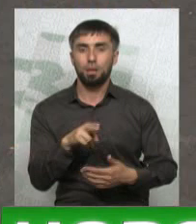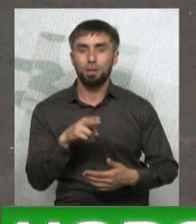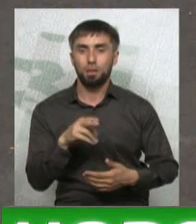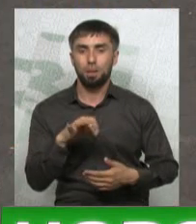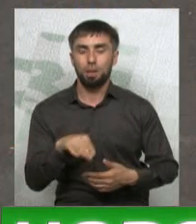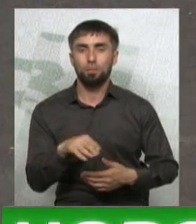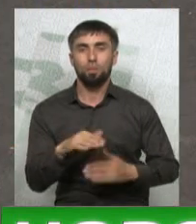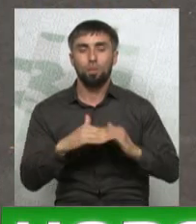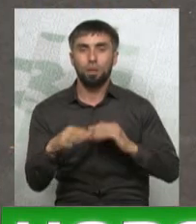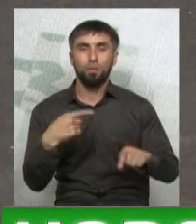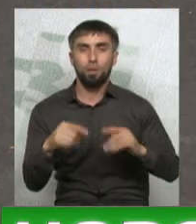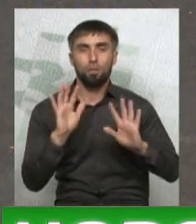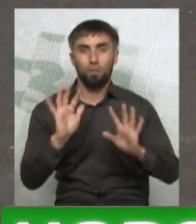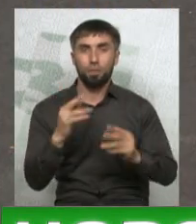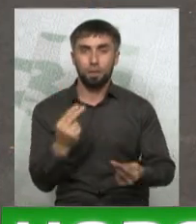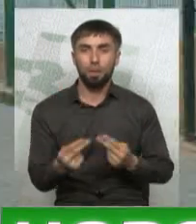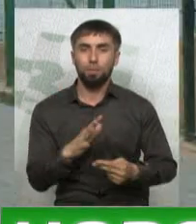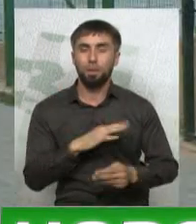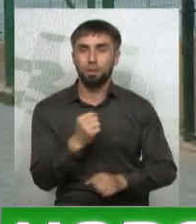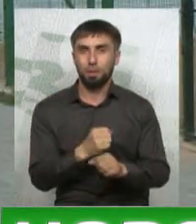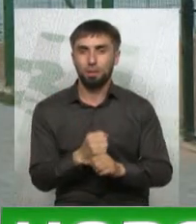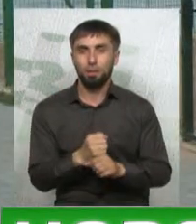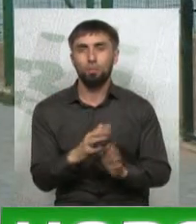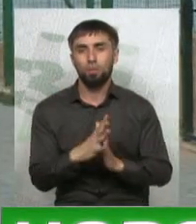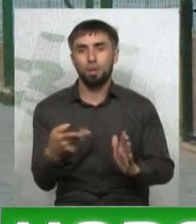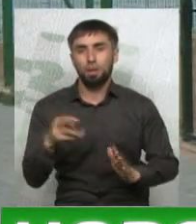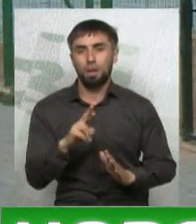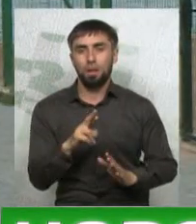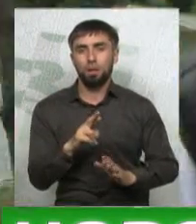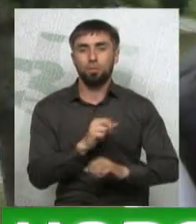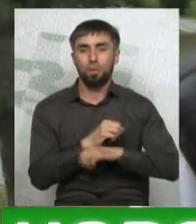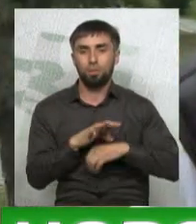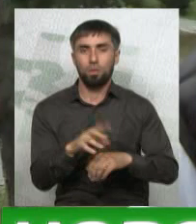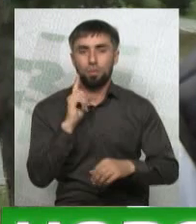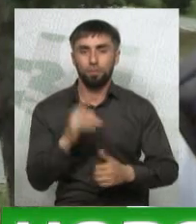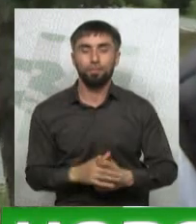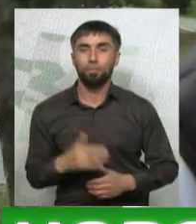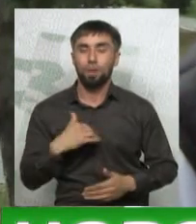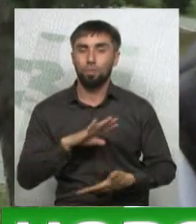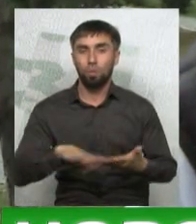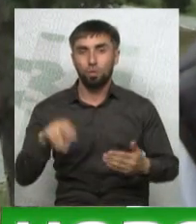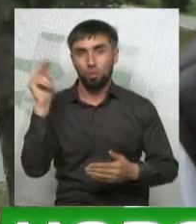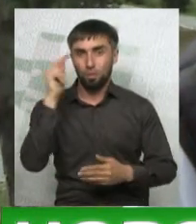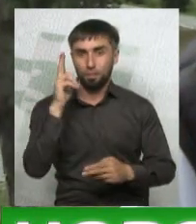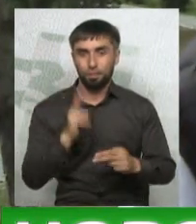и площадка для футбольных и волейбольных игр была сделана в основном для досуга молодежи.